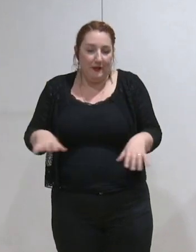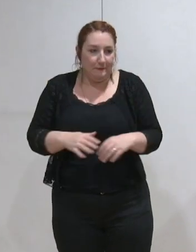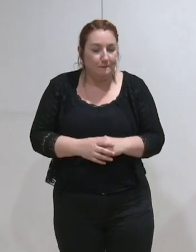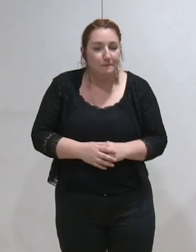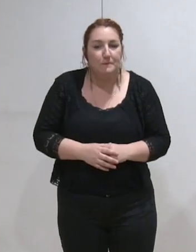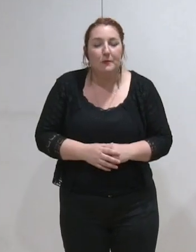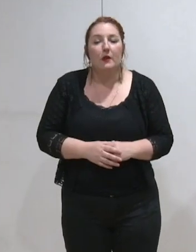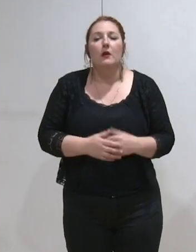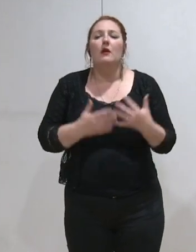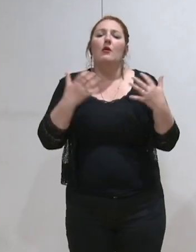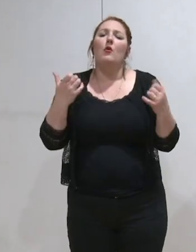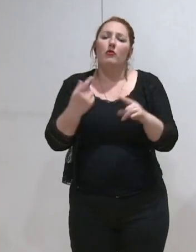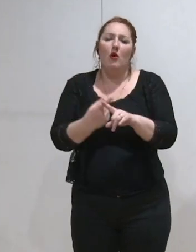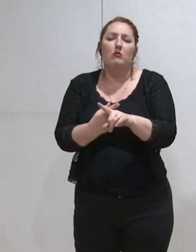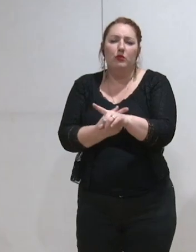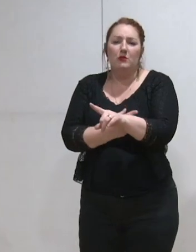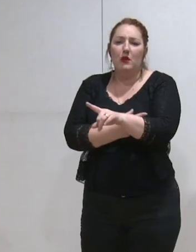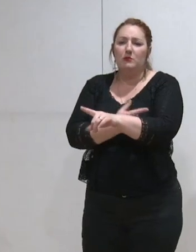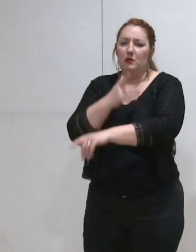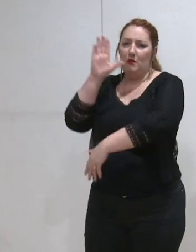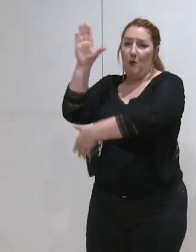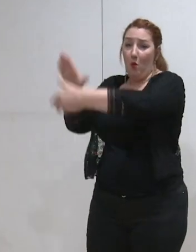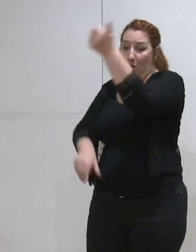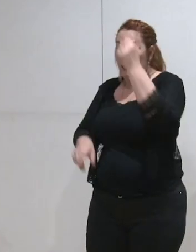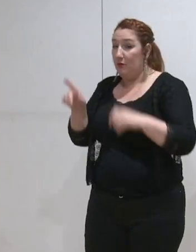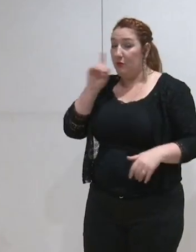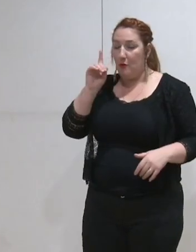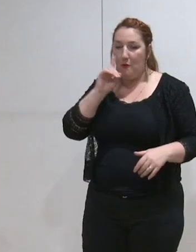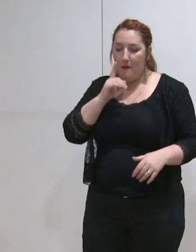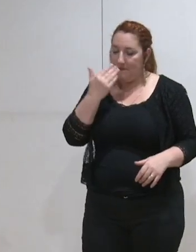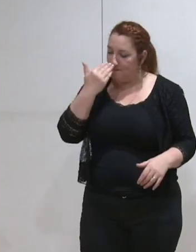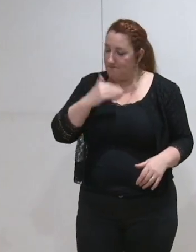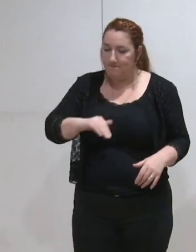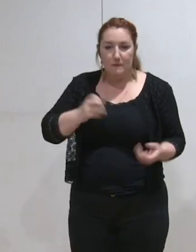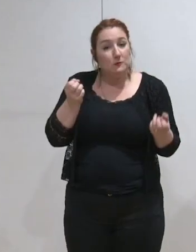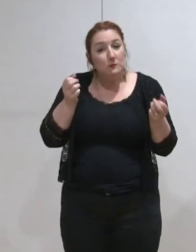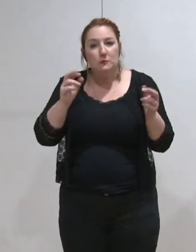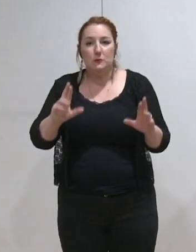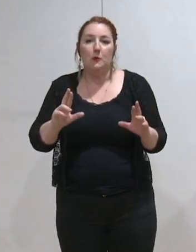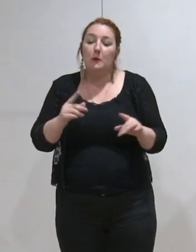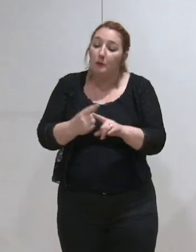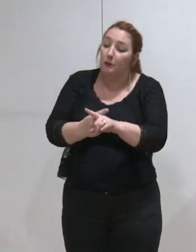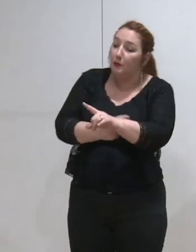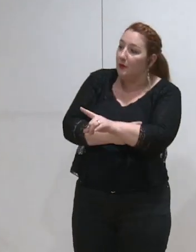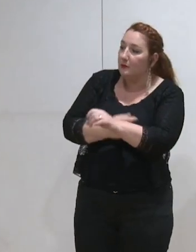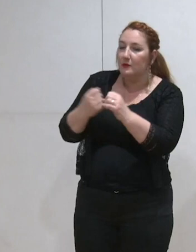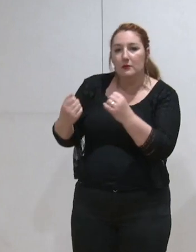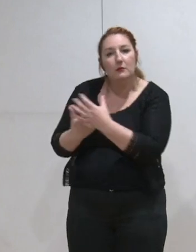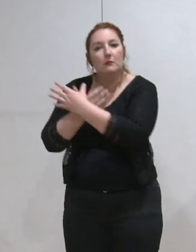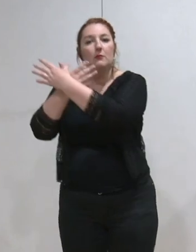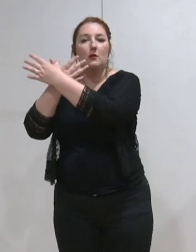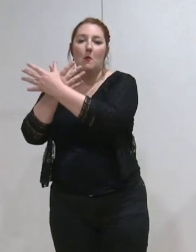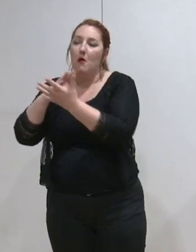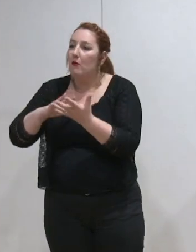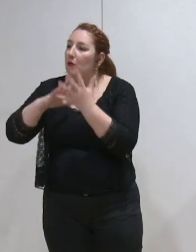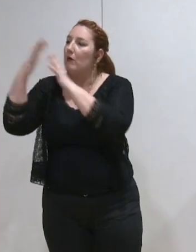progressive parce que nous sommes convaincus que c'est la condition de la réussite de la métropole pas de bing bang le choix de